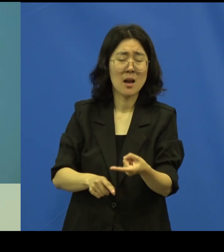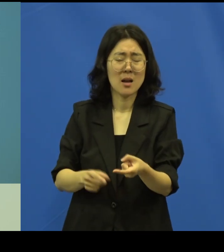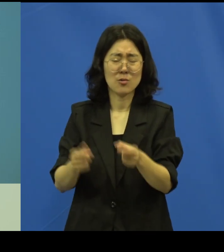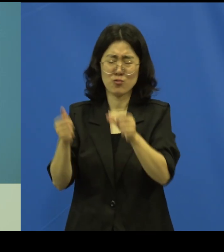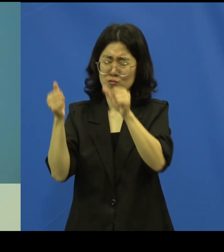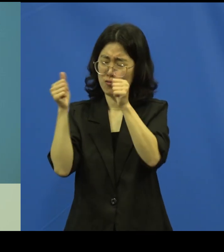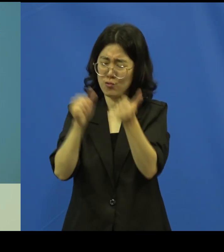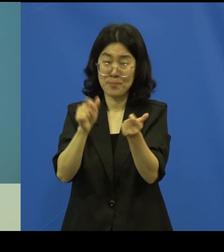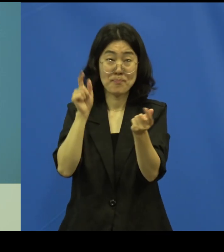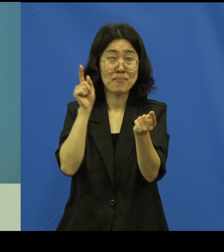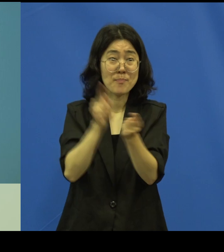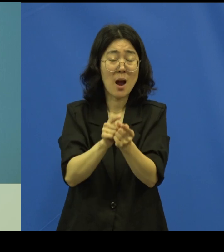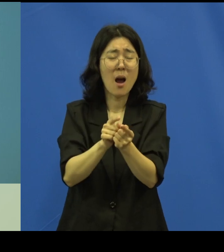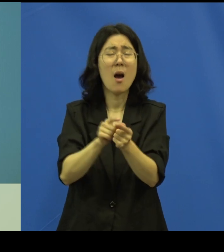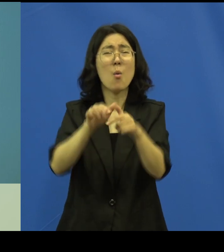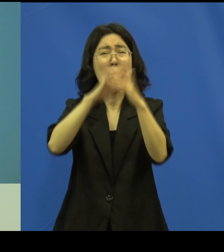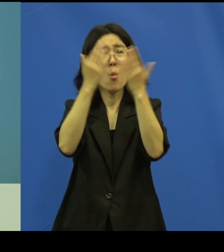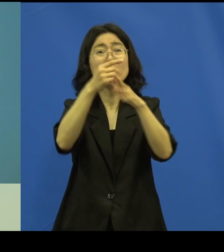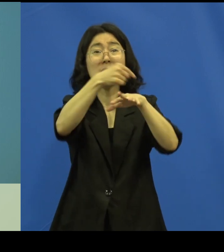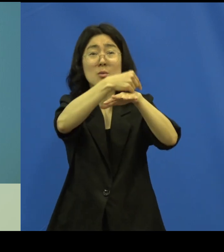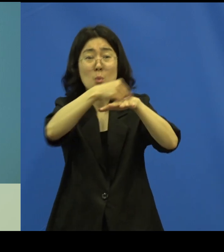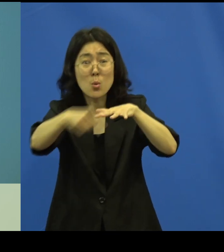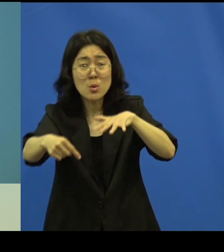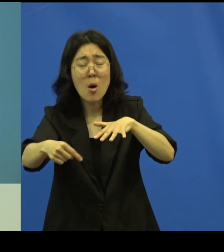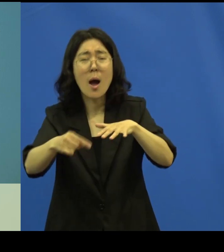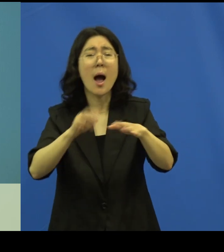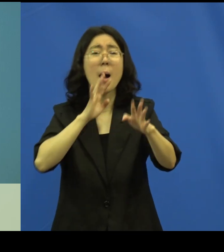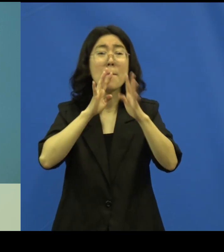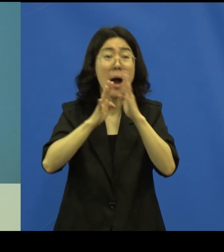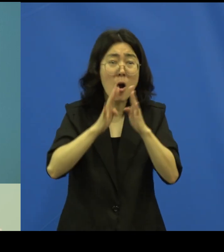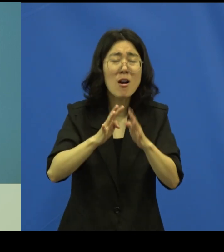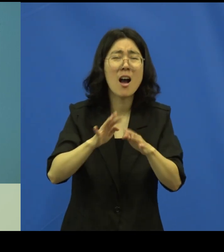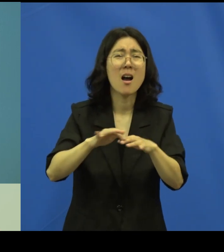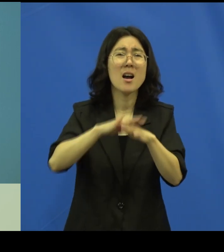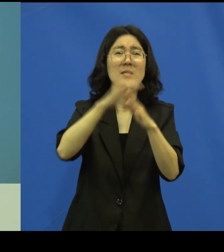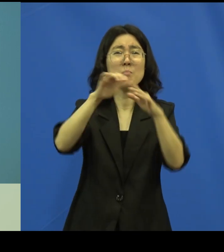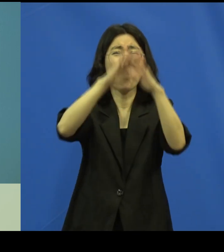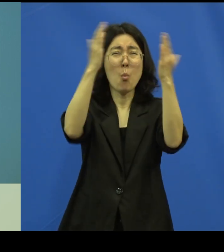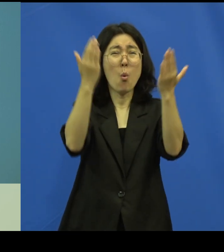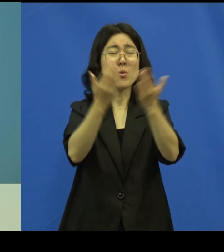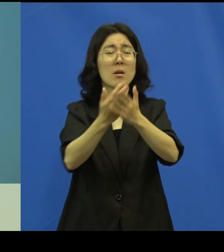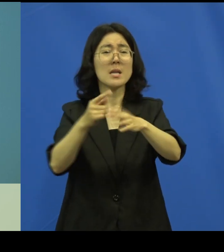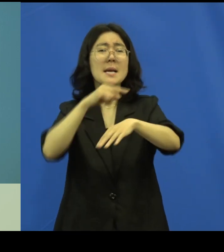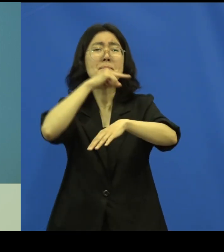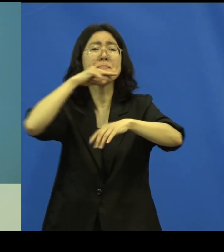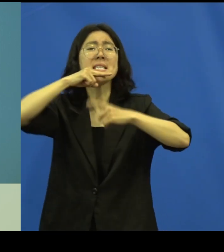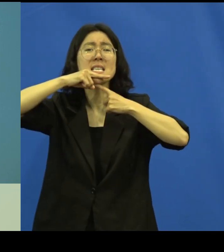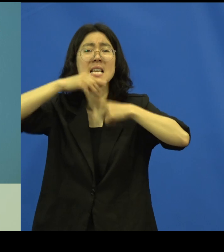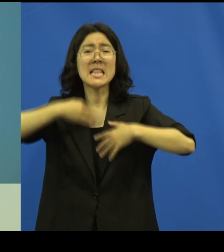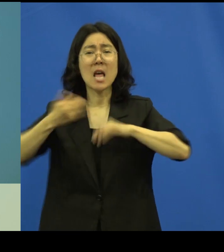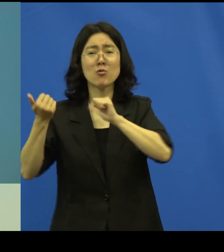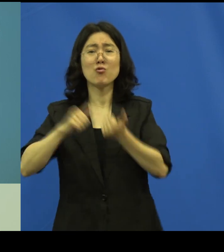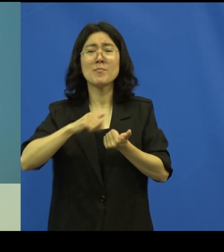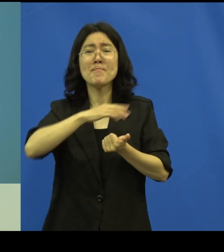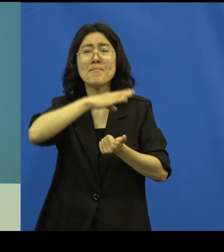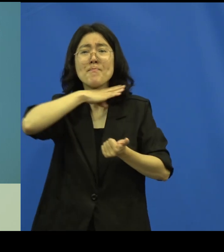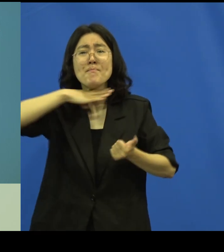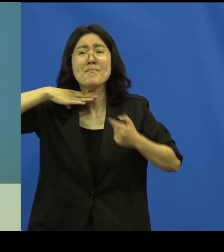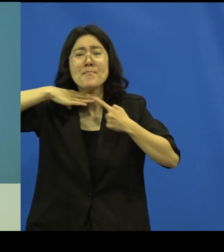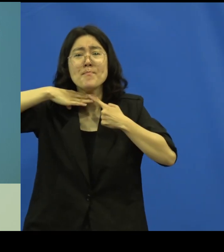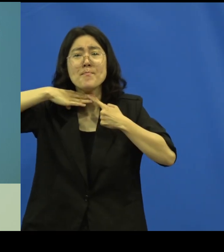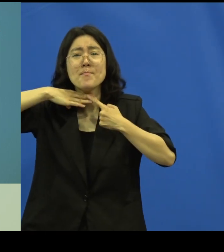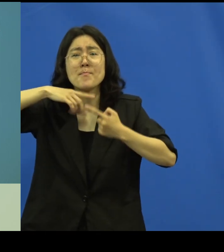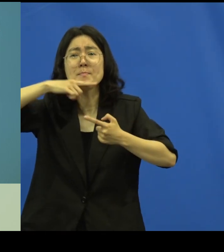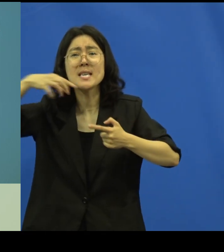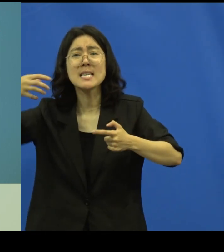각 족속과 방언과 백성과 나라 가운데서 사람들을 피로 사서 하나님께 드리시고 그랬습니다. 자,